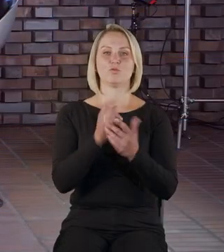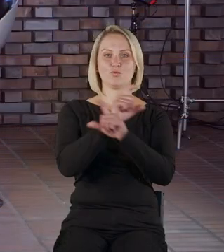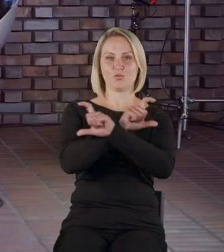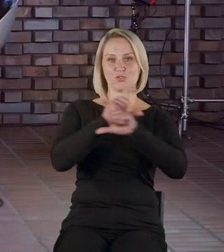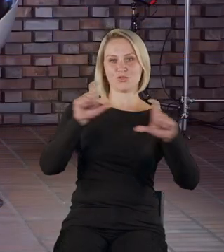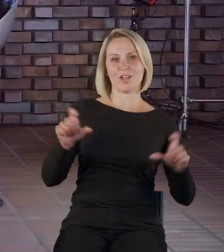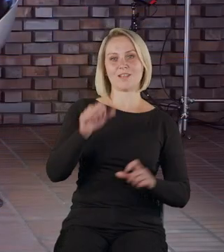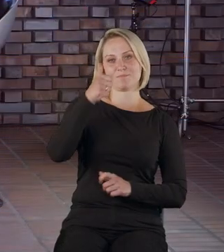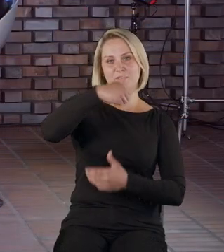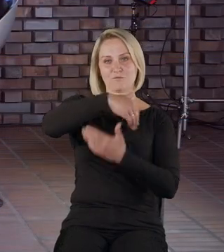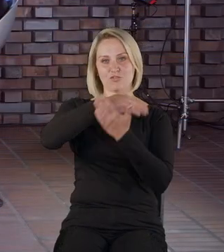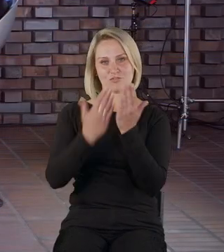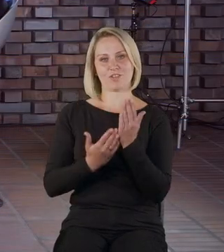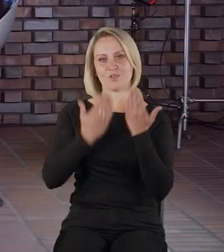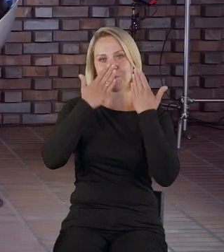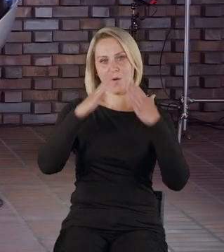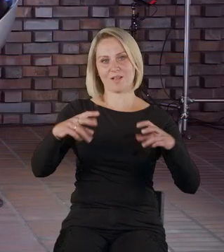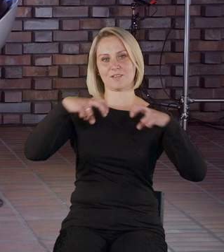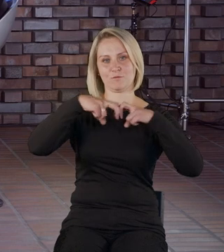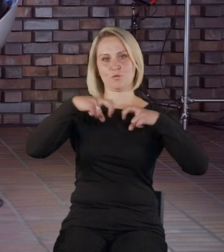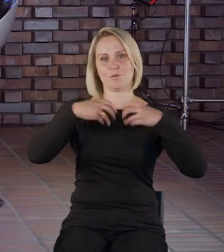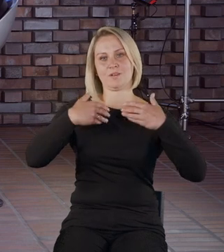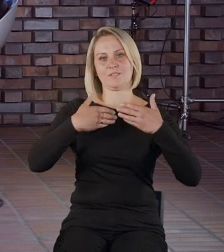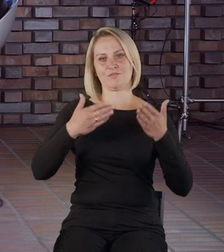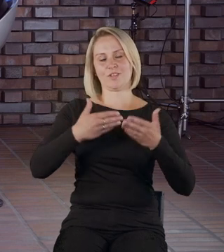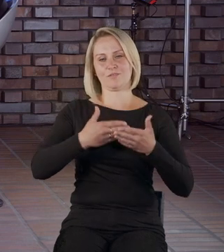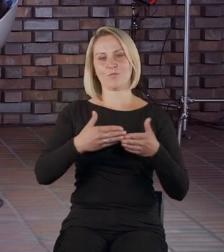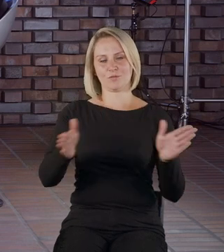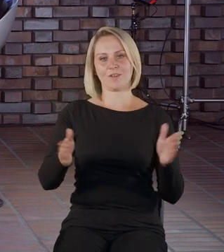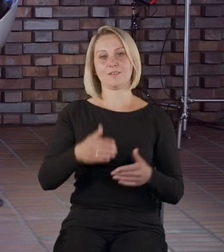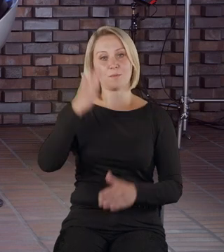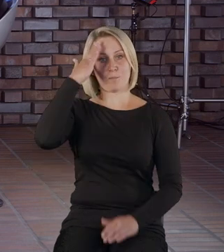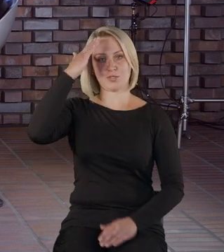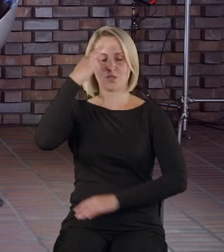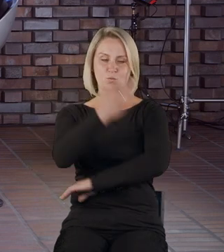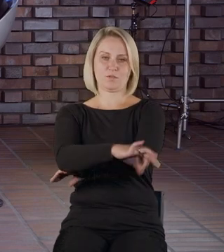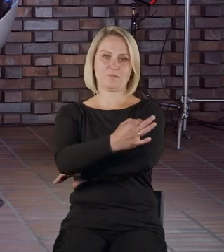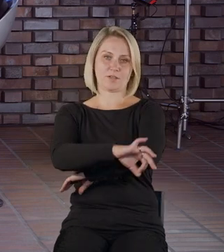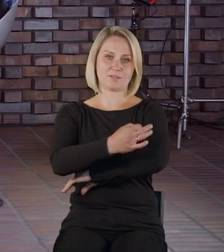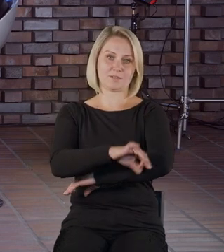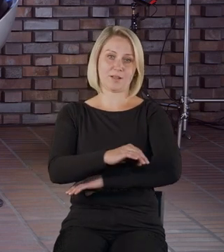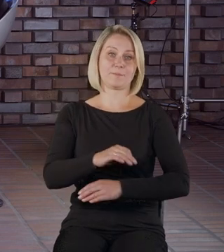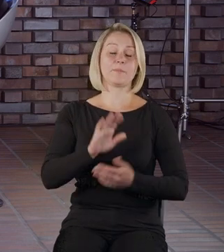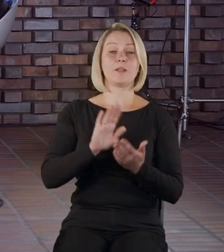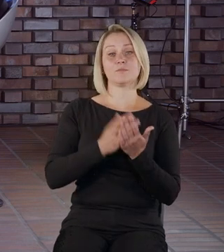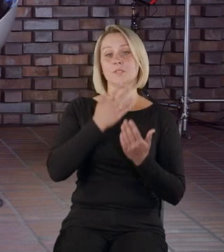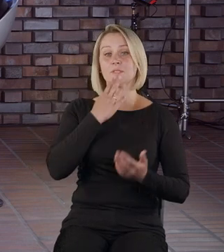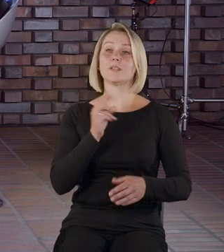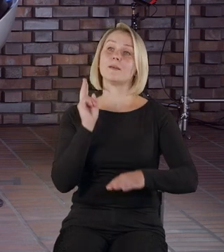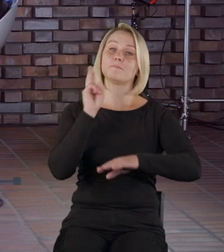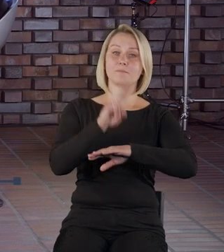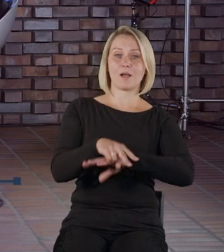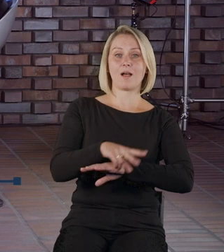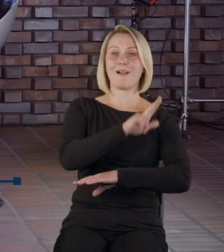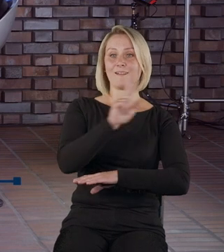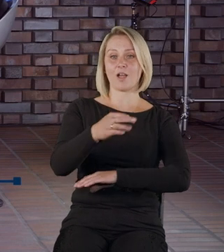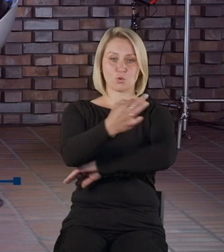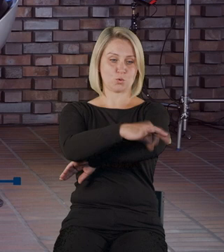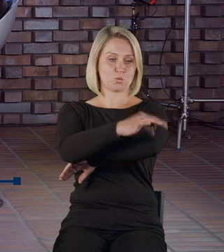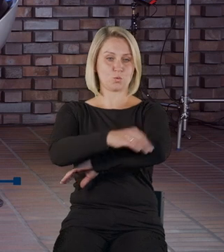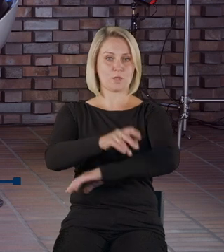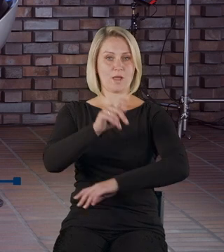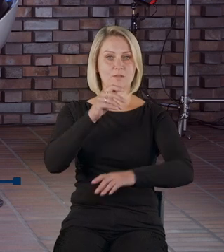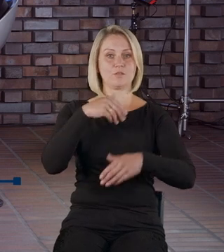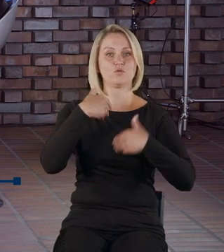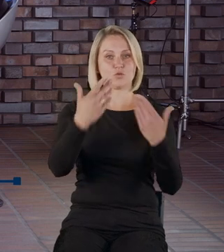Rozpocząć pierwszą część wirtualnego dnia otwartego. Poznaj swój uniwersytet. Dostając się na Uniwersytet Śląski, każdy student otrzymuje taki